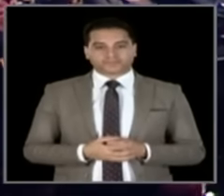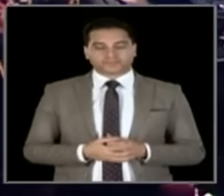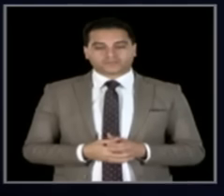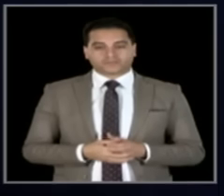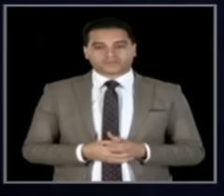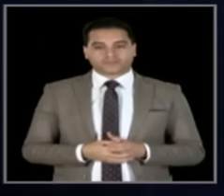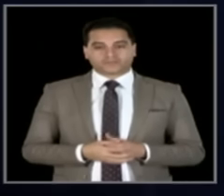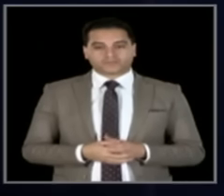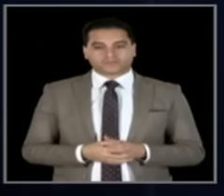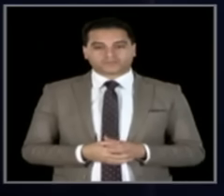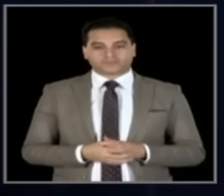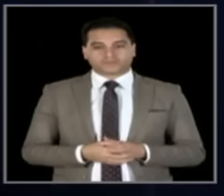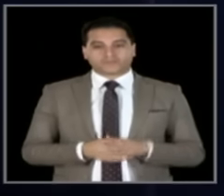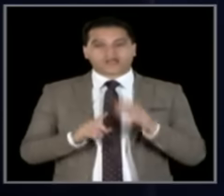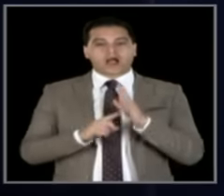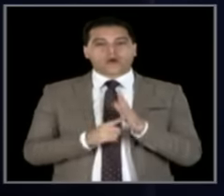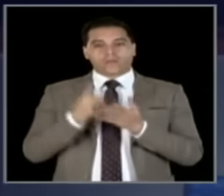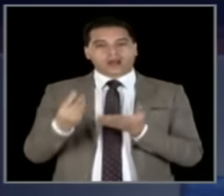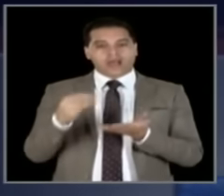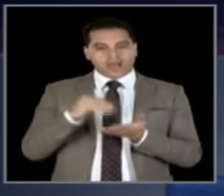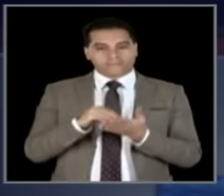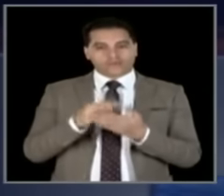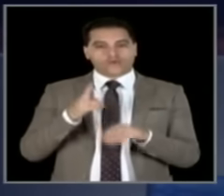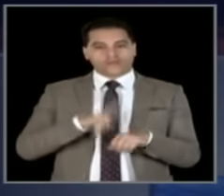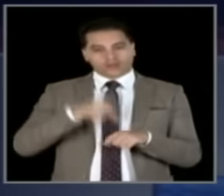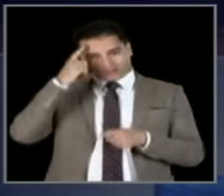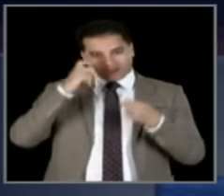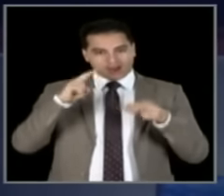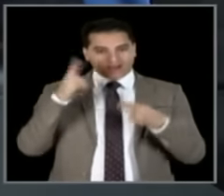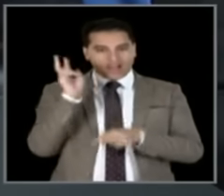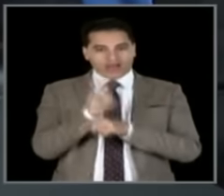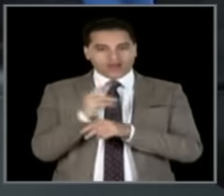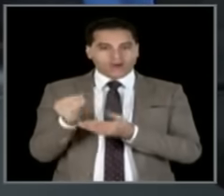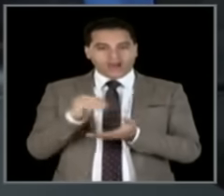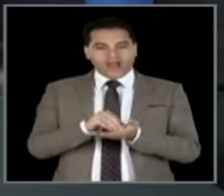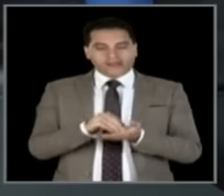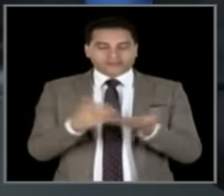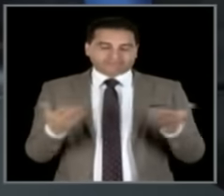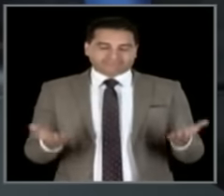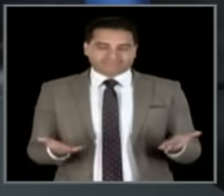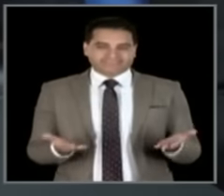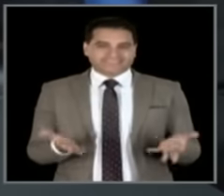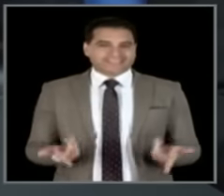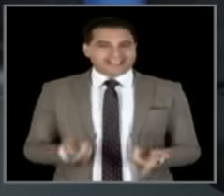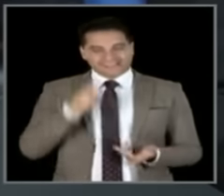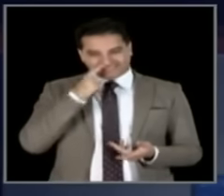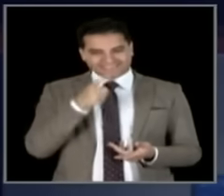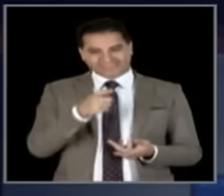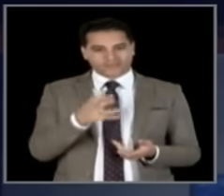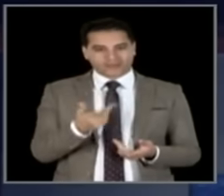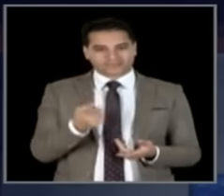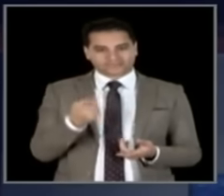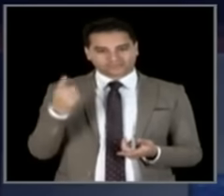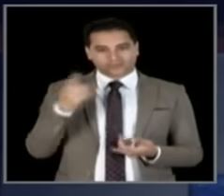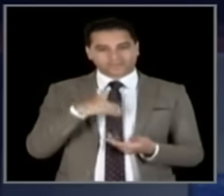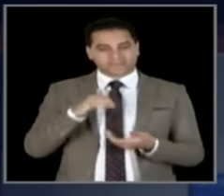يعني أول مرة بتشارك ويضحكوا عليك ويدبسوك وينزلوك في تحت الضغط؟ كنا